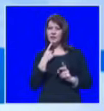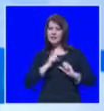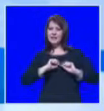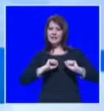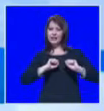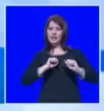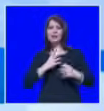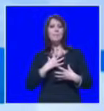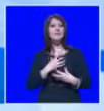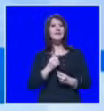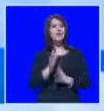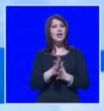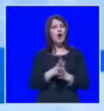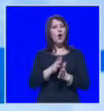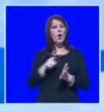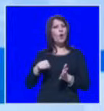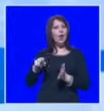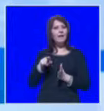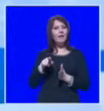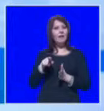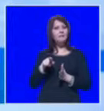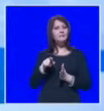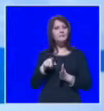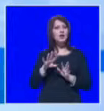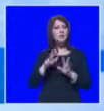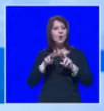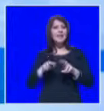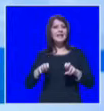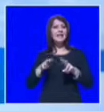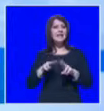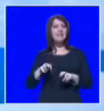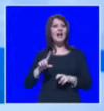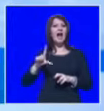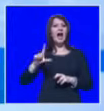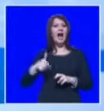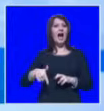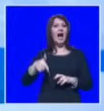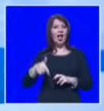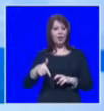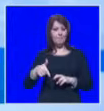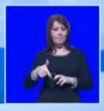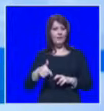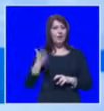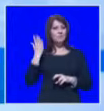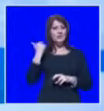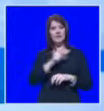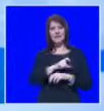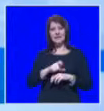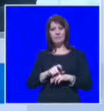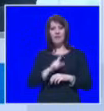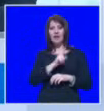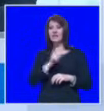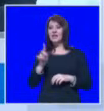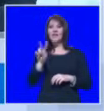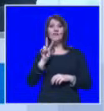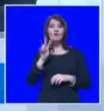страховете и притесненията на хората, защото те съществуват. Според изследване на Галъп, което беше направено специално за БНТ от миналата седмица, всеки